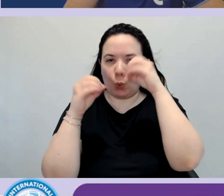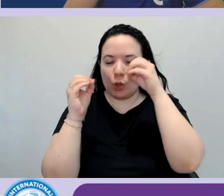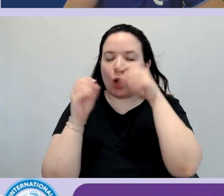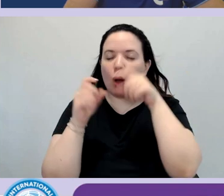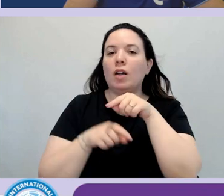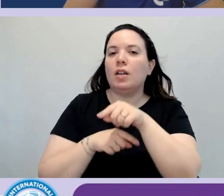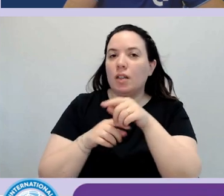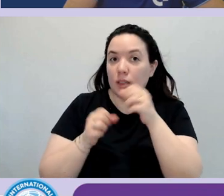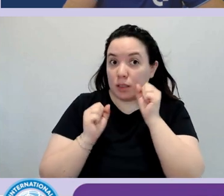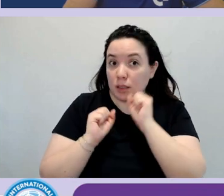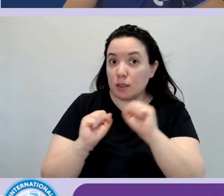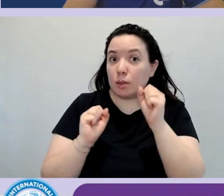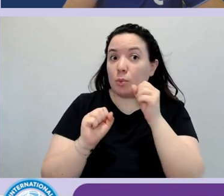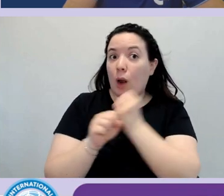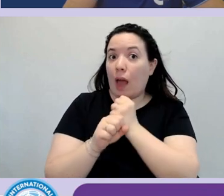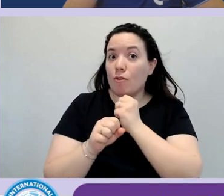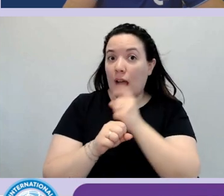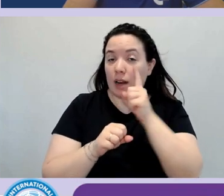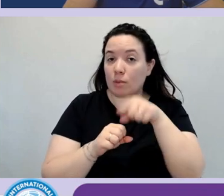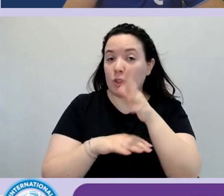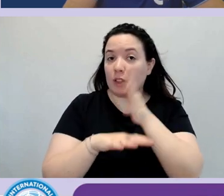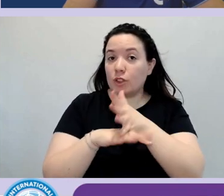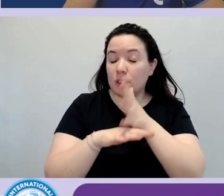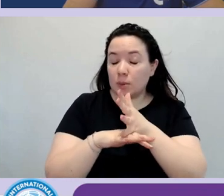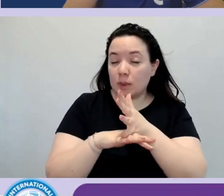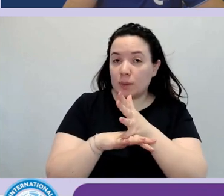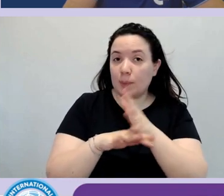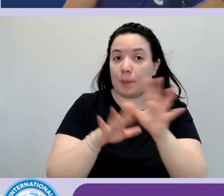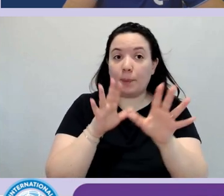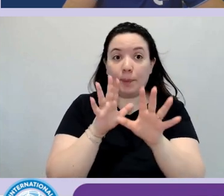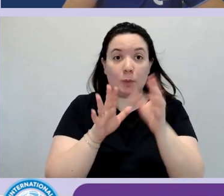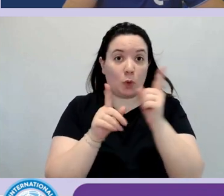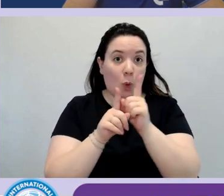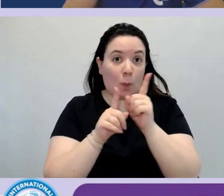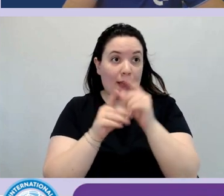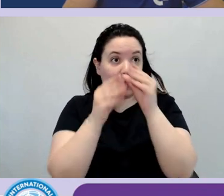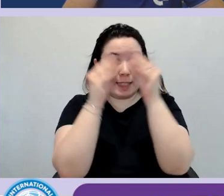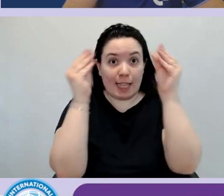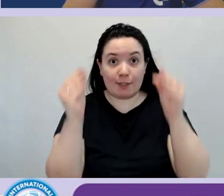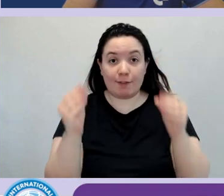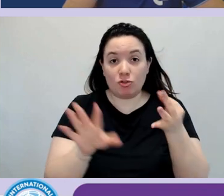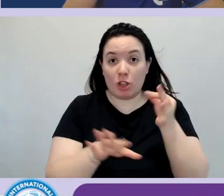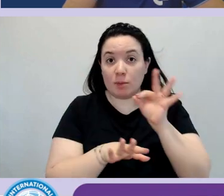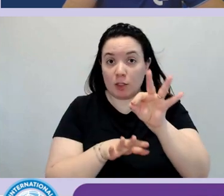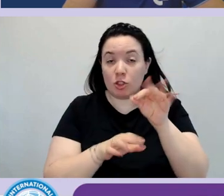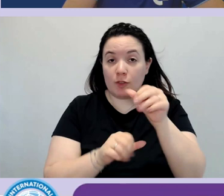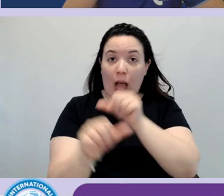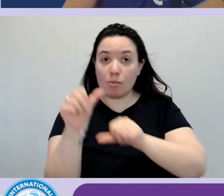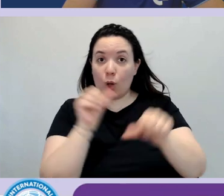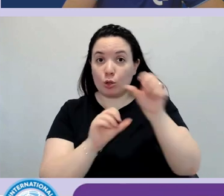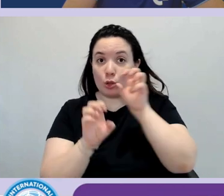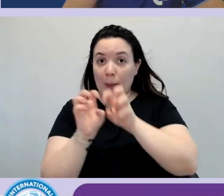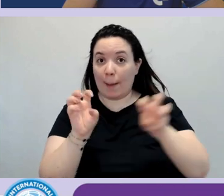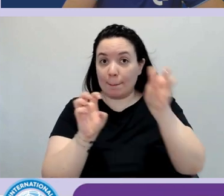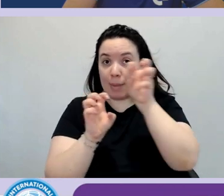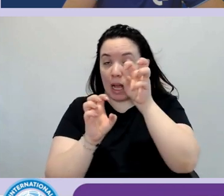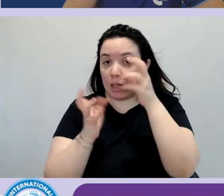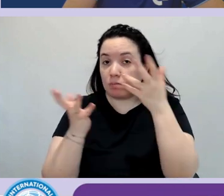piano dell'accessibilità prevedendo specifiche interfacce al posto della mappa